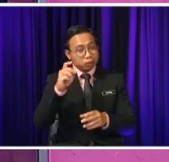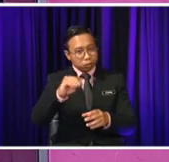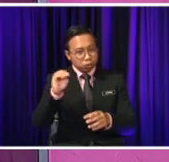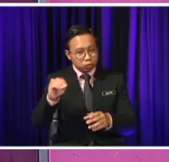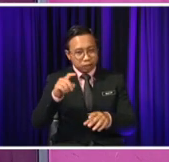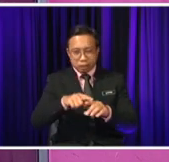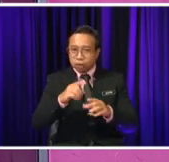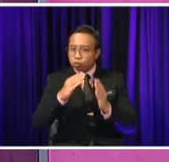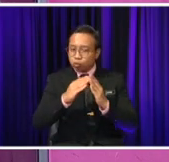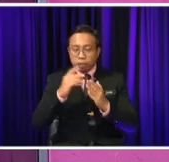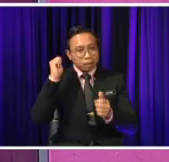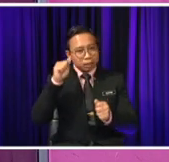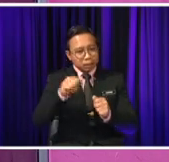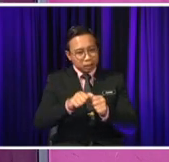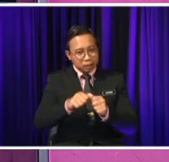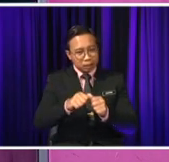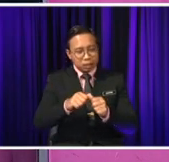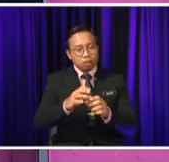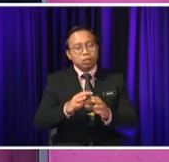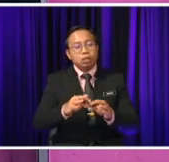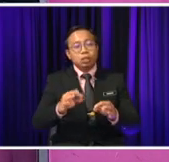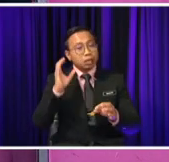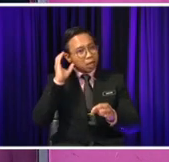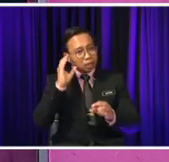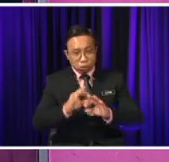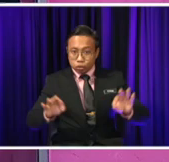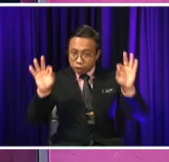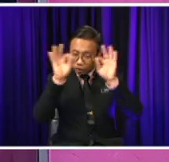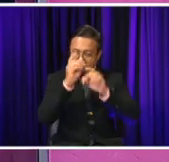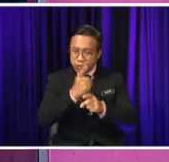Saya minta untuk dengar cerita saya betul-betul